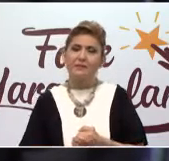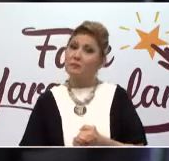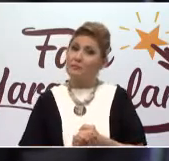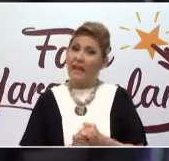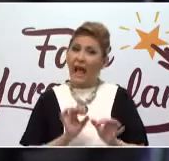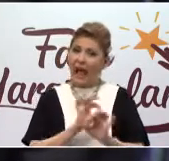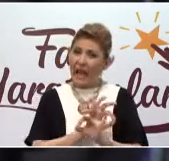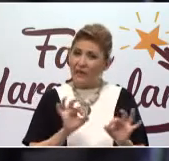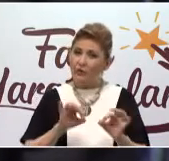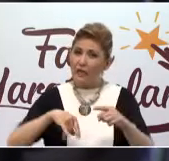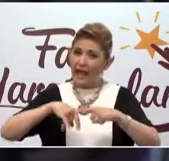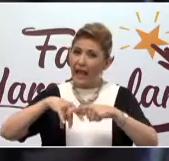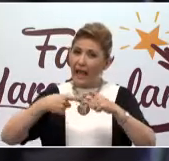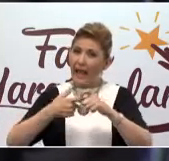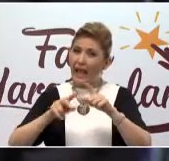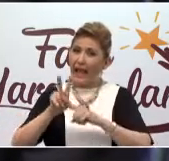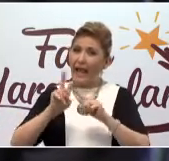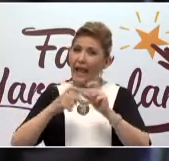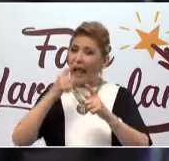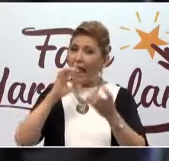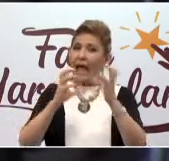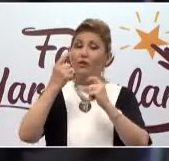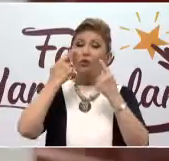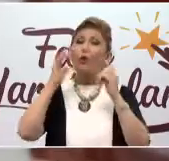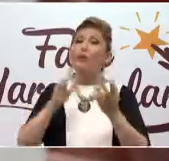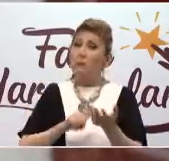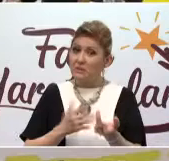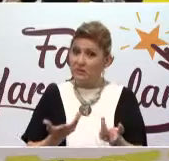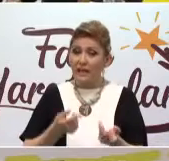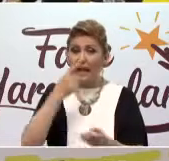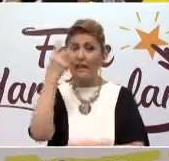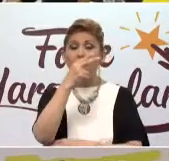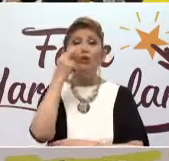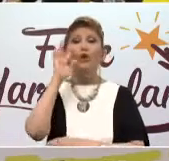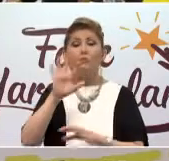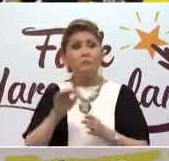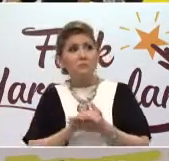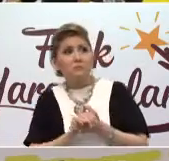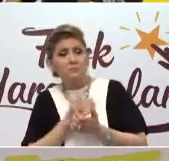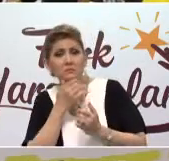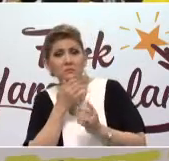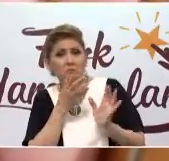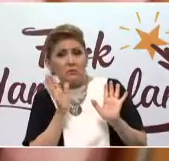Henüz heykel görmemiş, resim görmemiş insanlarla karşılaşıyoruz. Birçoğu çekiniyor bundan.